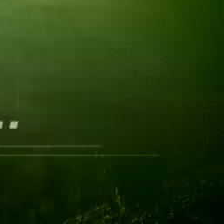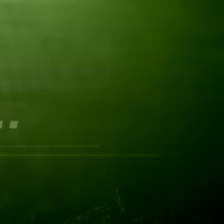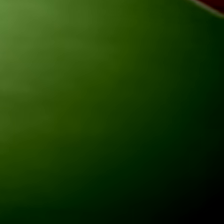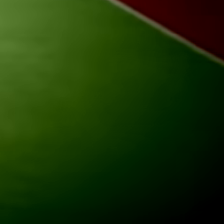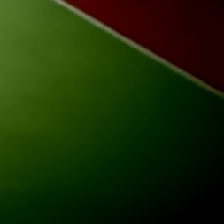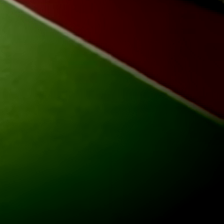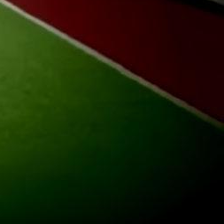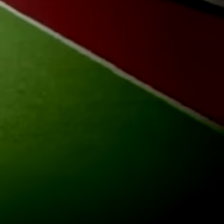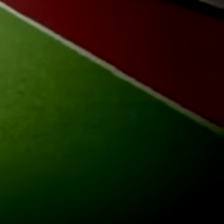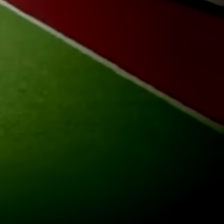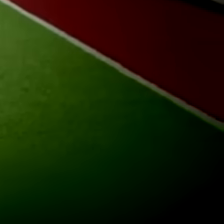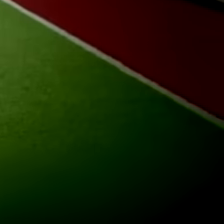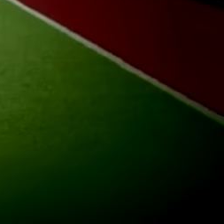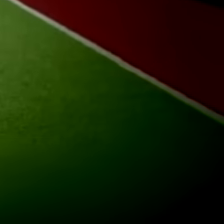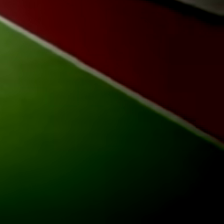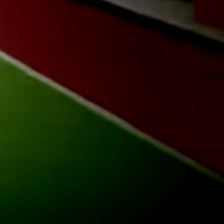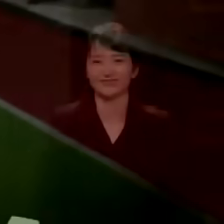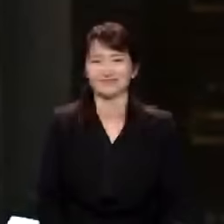일인지 짚어봅니다.